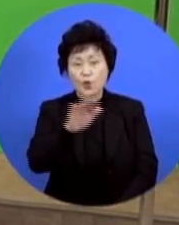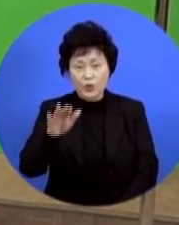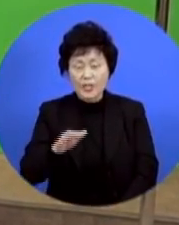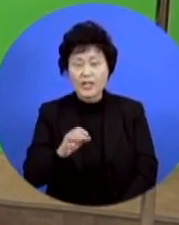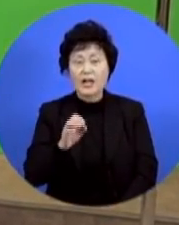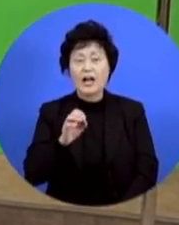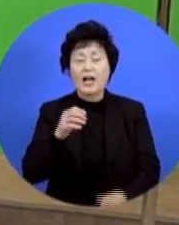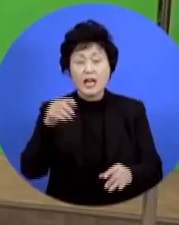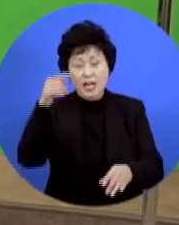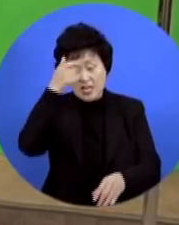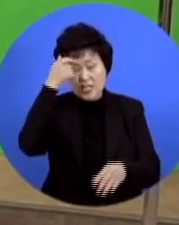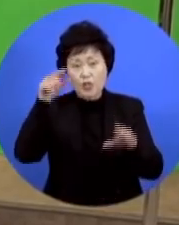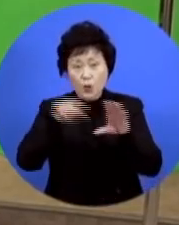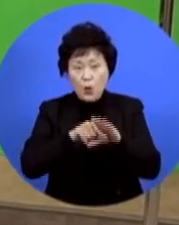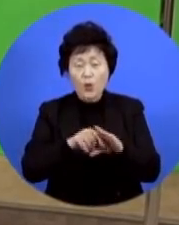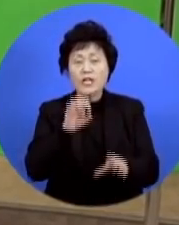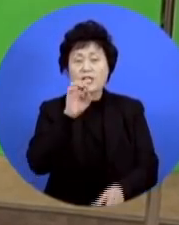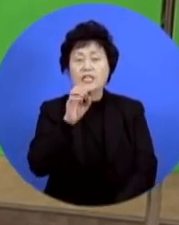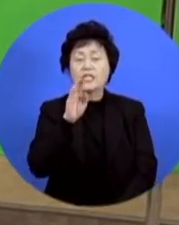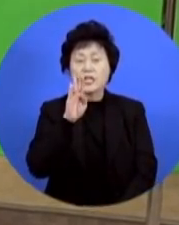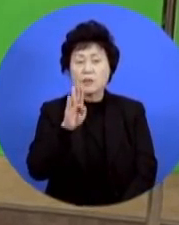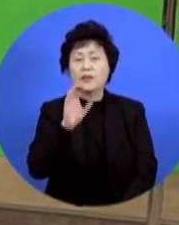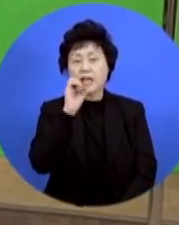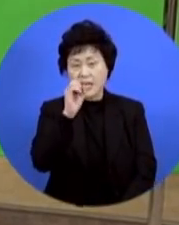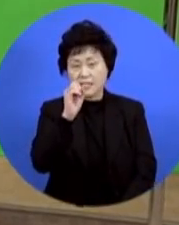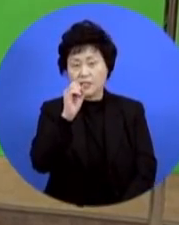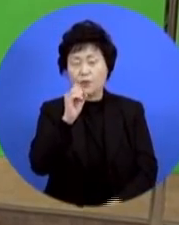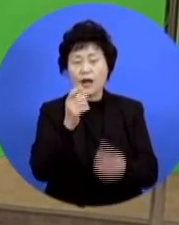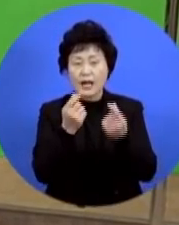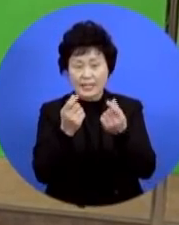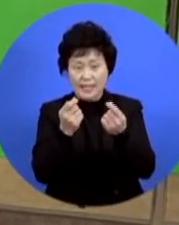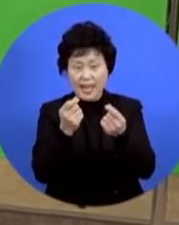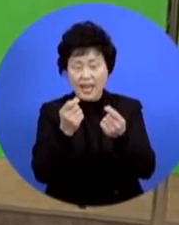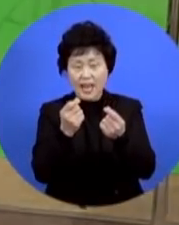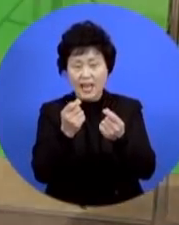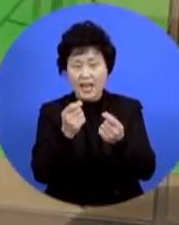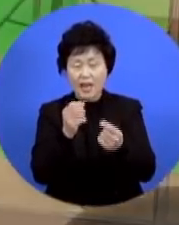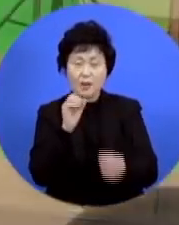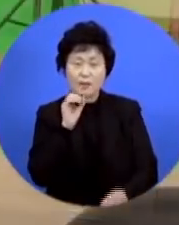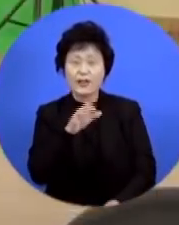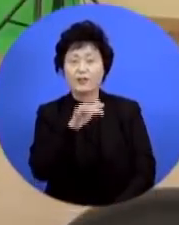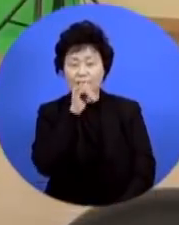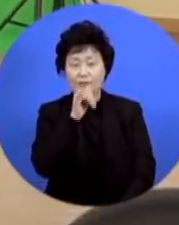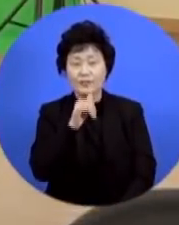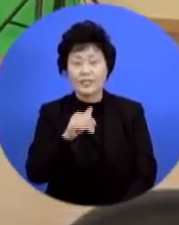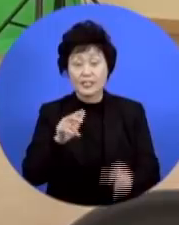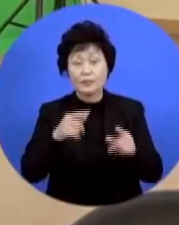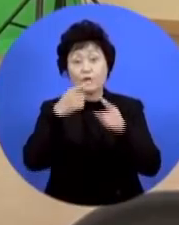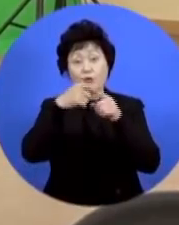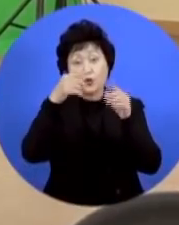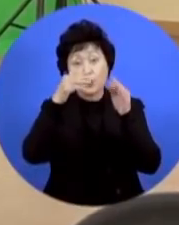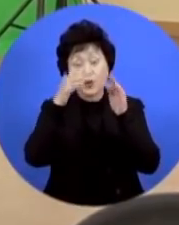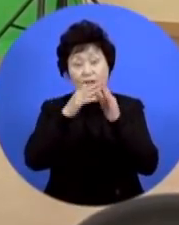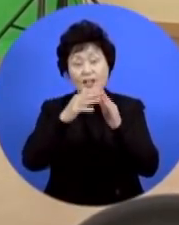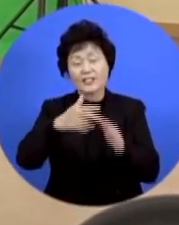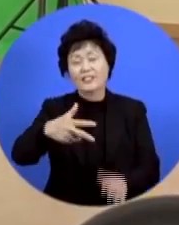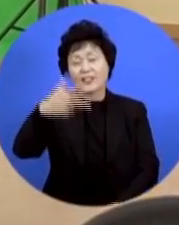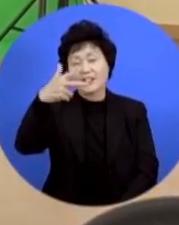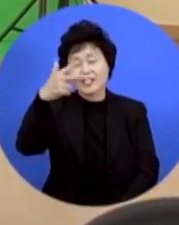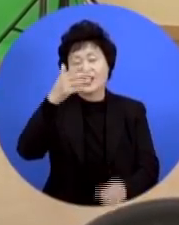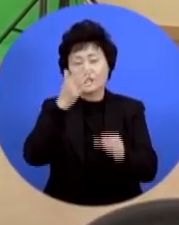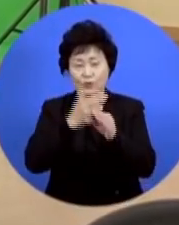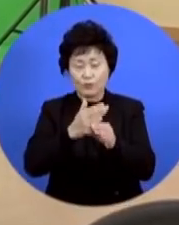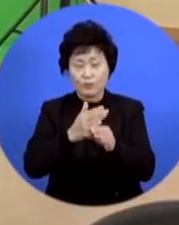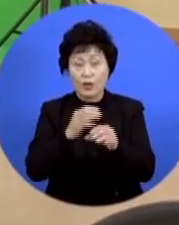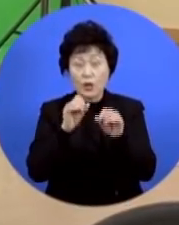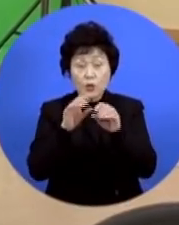그래가지고 지금 저 촬영 장면이네요. 예, 예. 교회에서. 아. 예. 그래가지고 근데 전도사님들이 정말 잘 만들어요. 편집도 아,